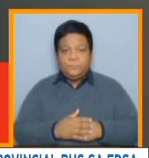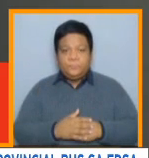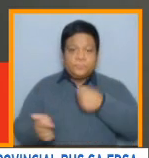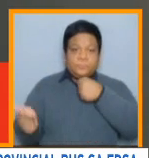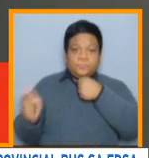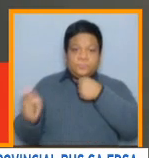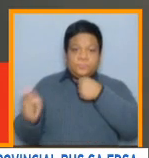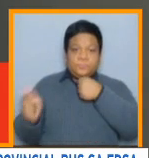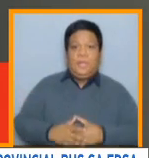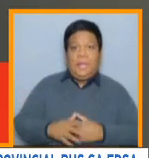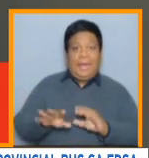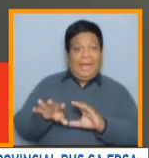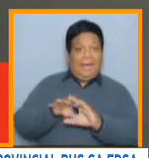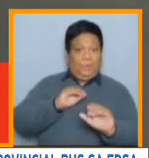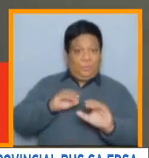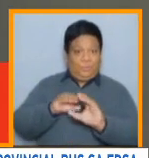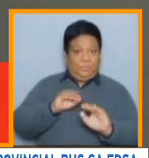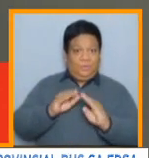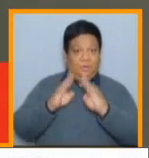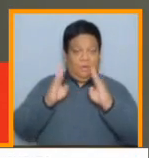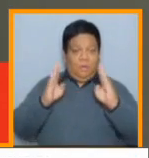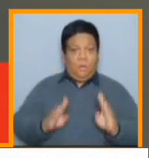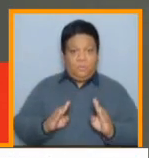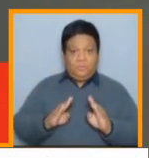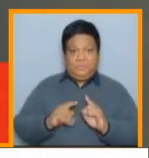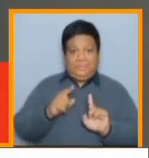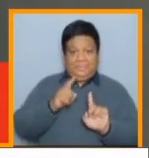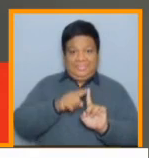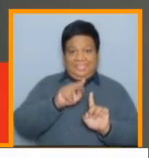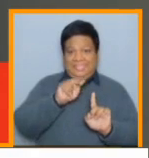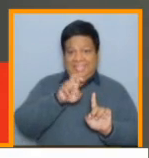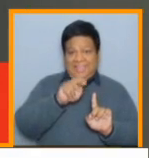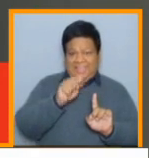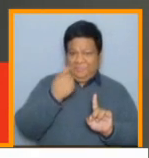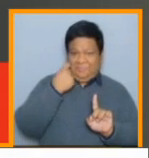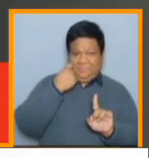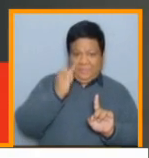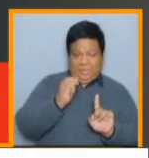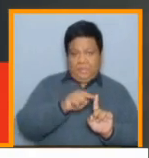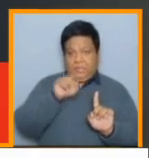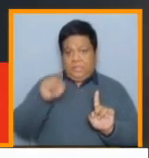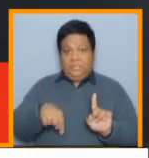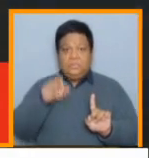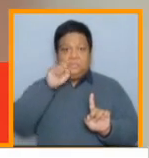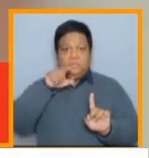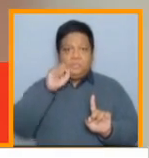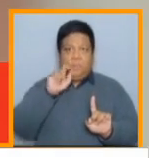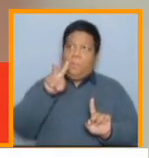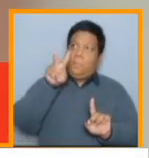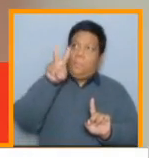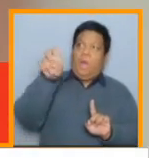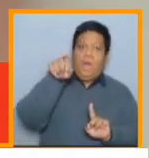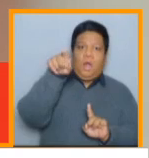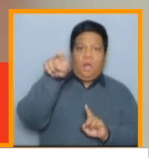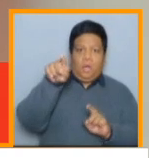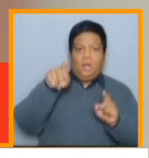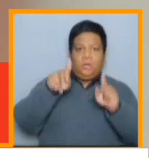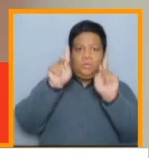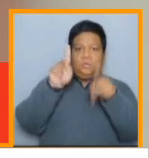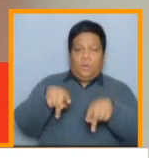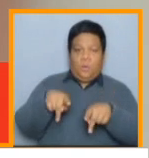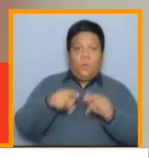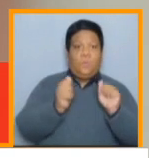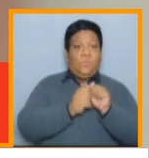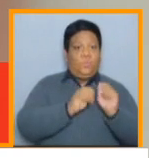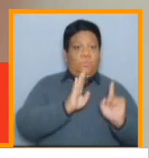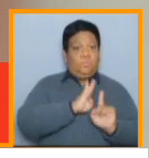kanyang kapatidang suspect na bumababa mula sa bintana. Kasama ang mga tauhan ng barangay, agad nilang dinala ang lalaki sa